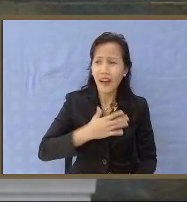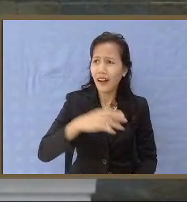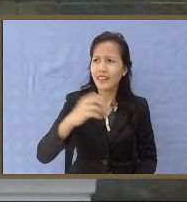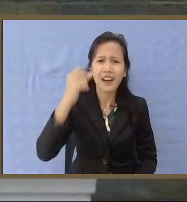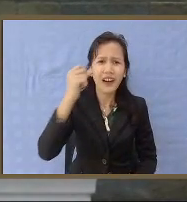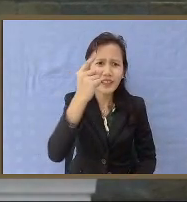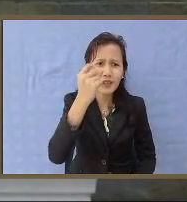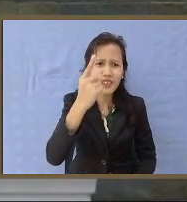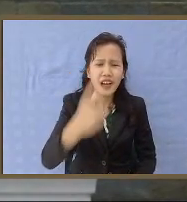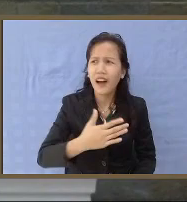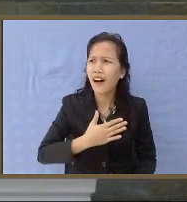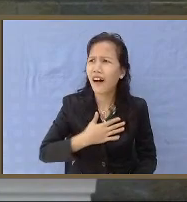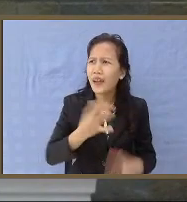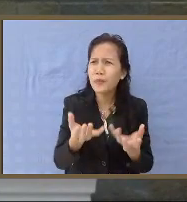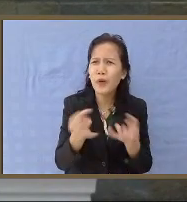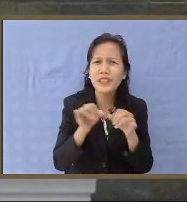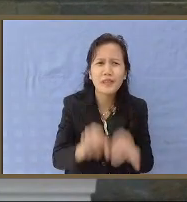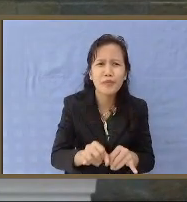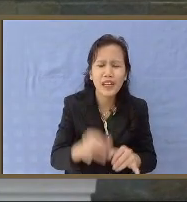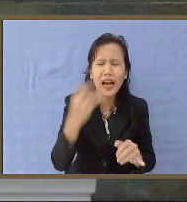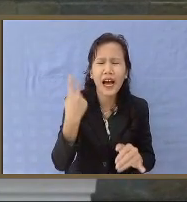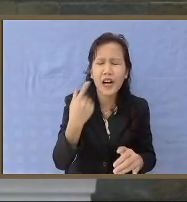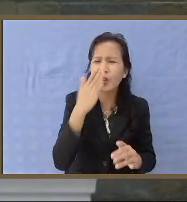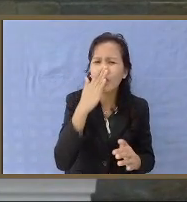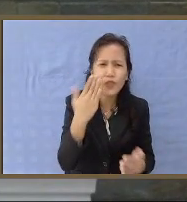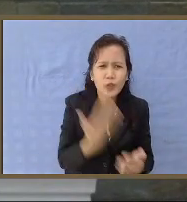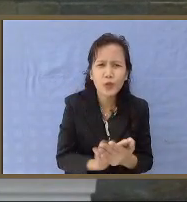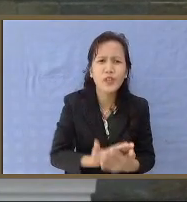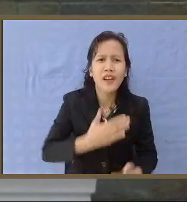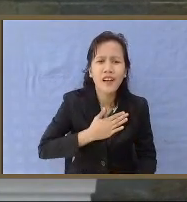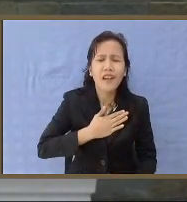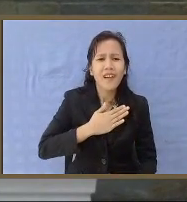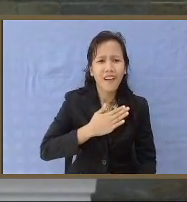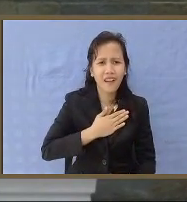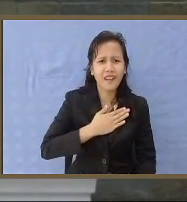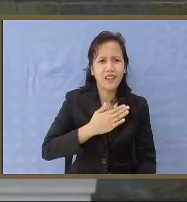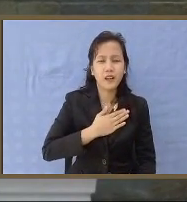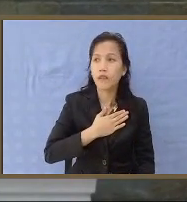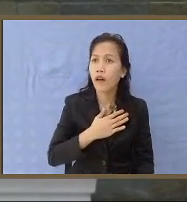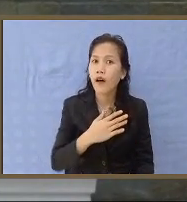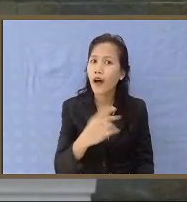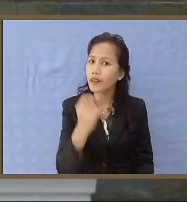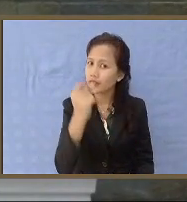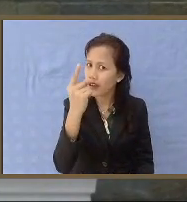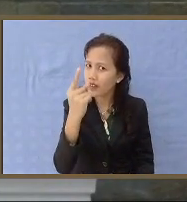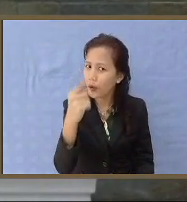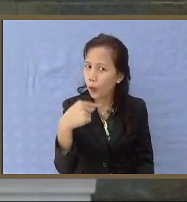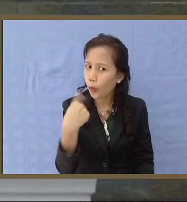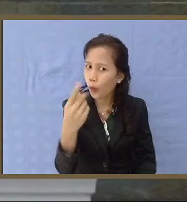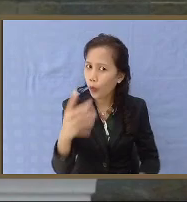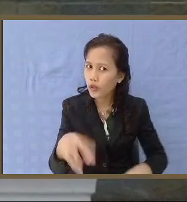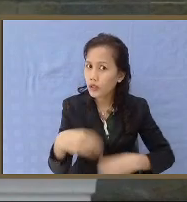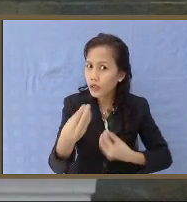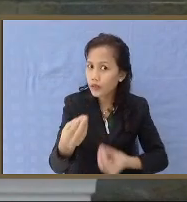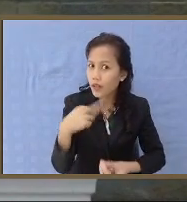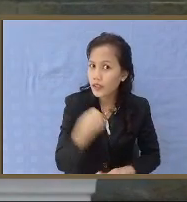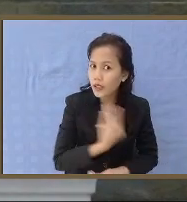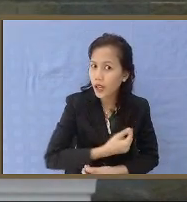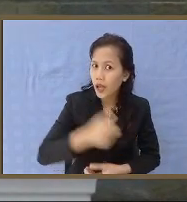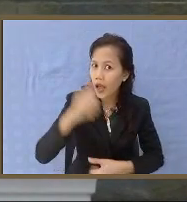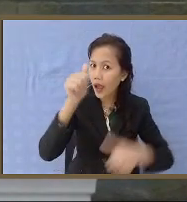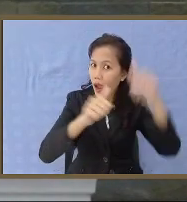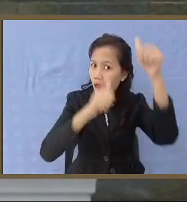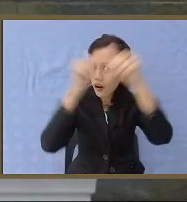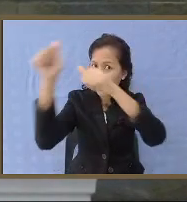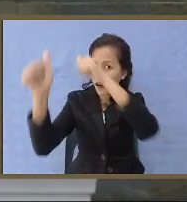pala ang maayos na paghinga. At listen to me, sino ang nagbibigay sa atin ng oxygen? Sino ang nagbibigay sa atin ng maayos